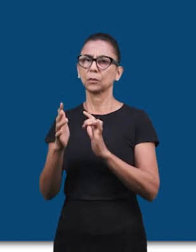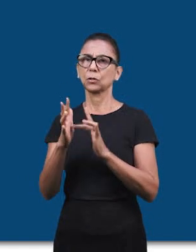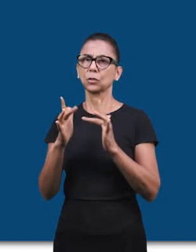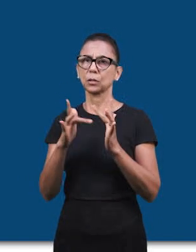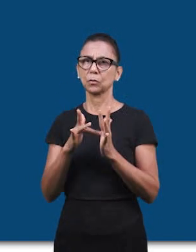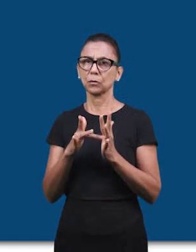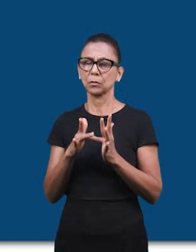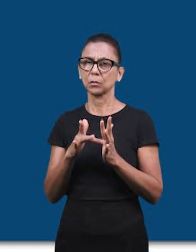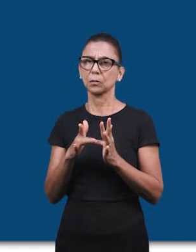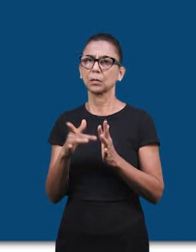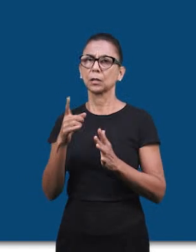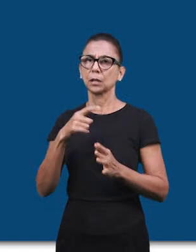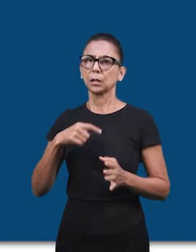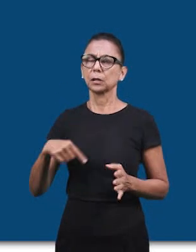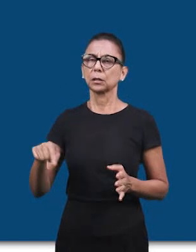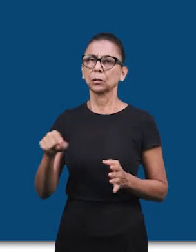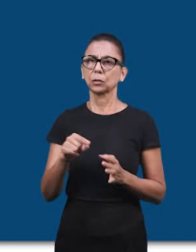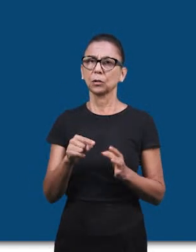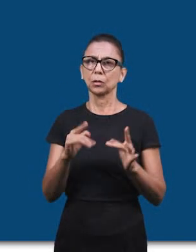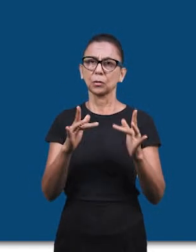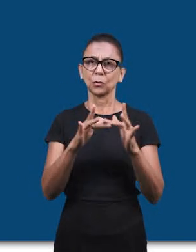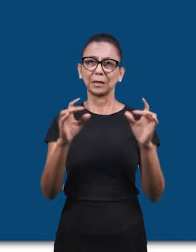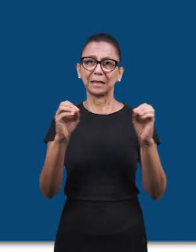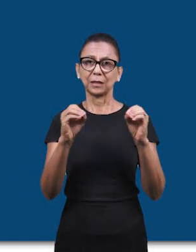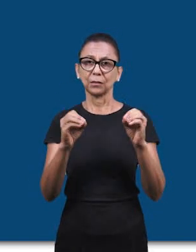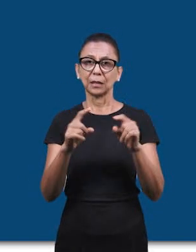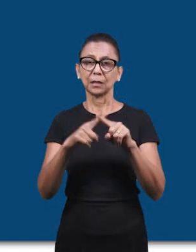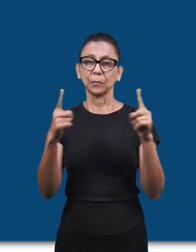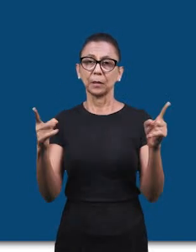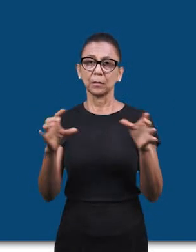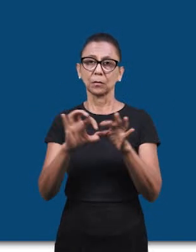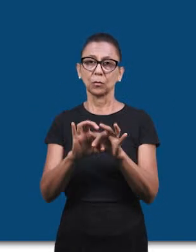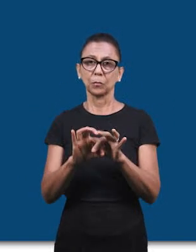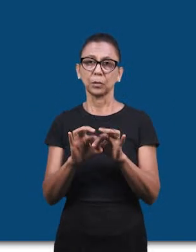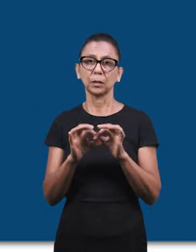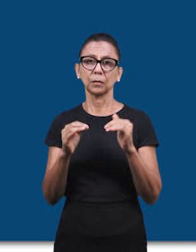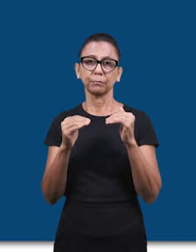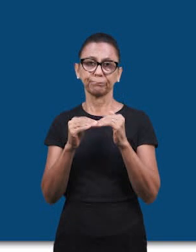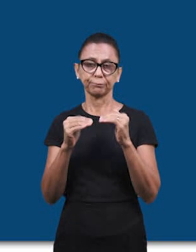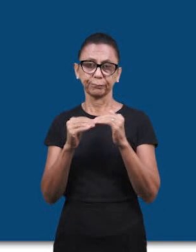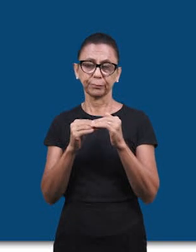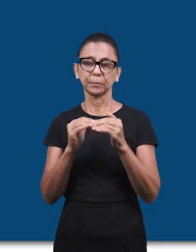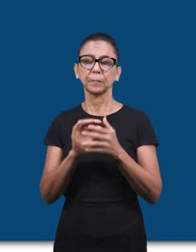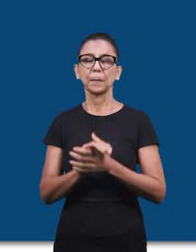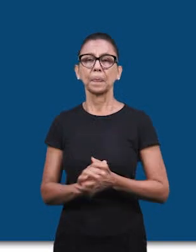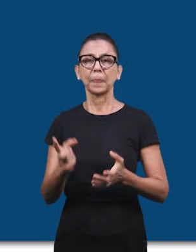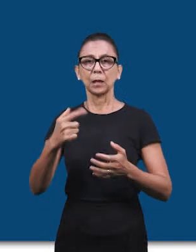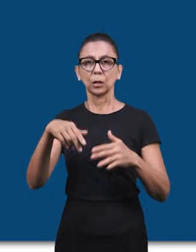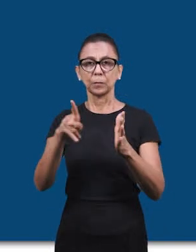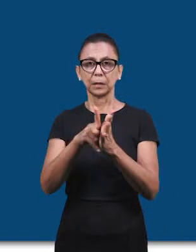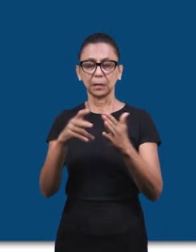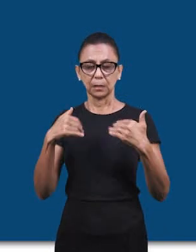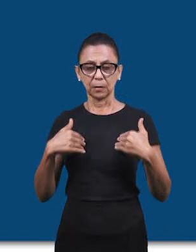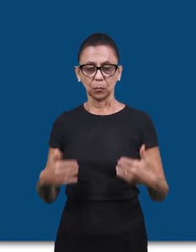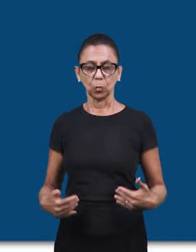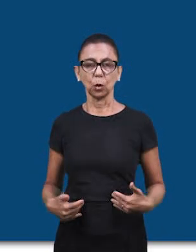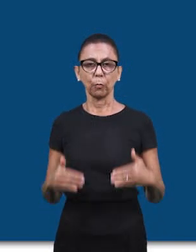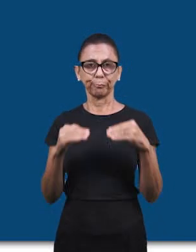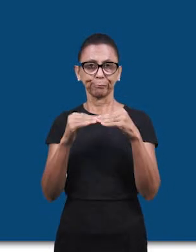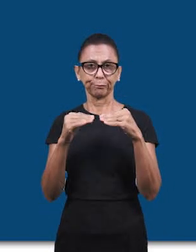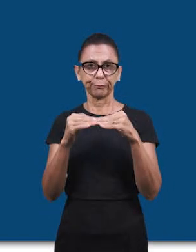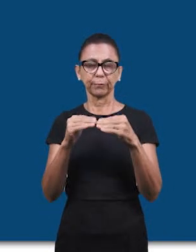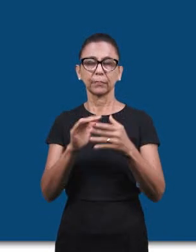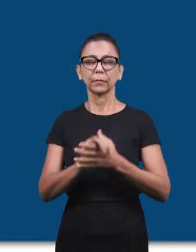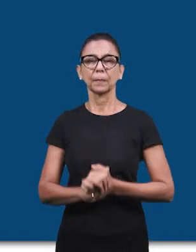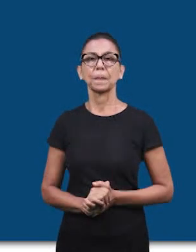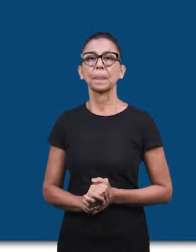ожидая великого дня. Несмотря на то, что мы физически разделены, но мы в одном общении, потому что мы часть